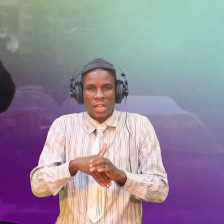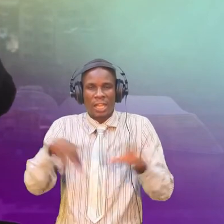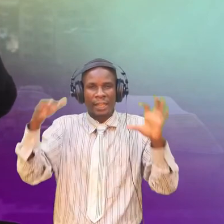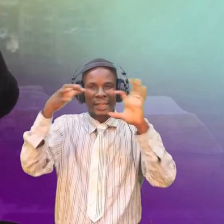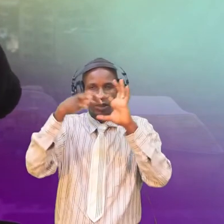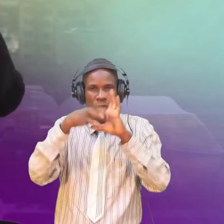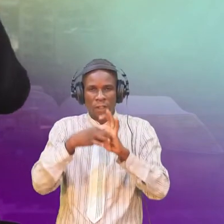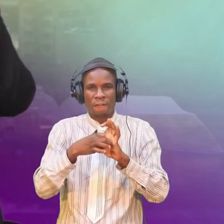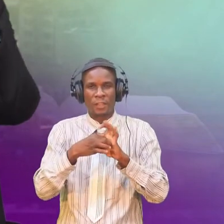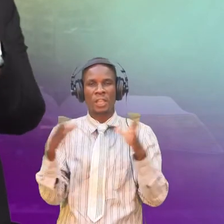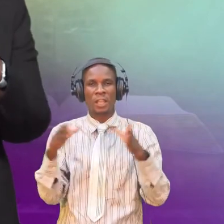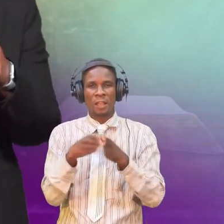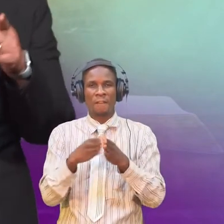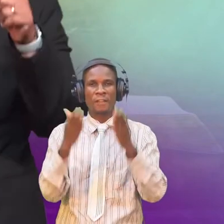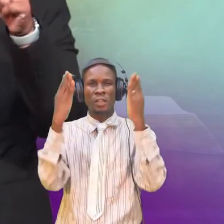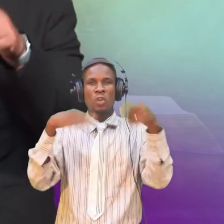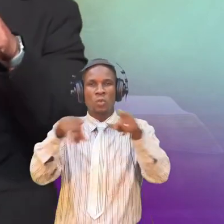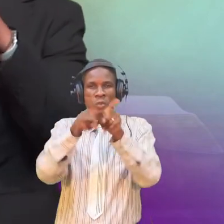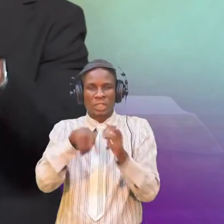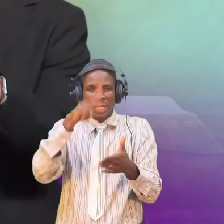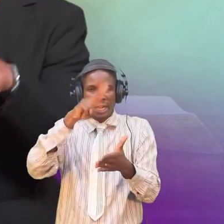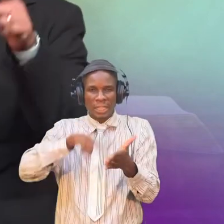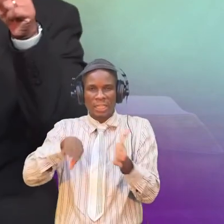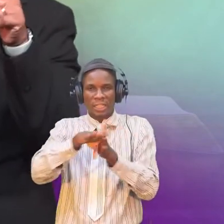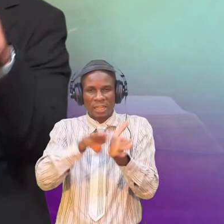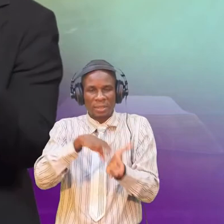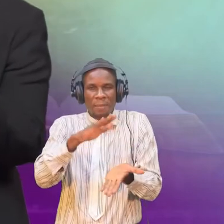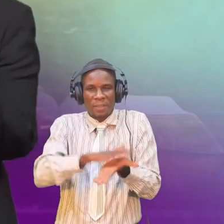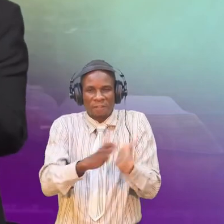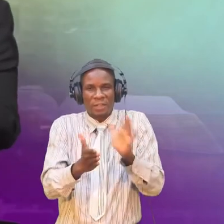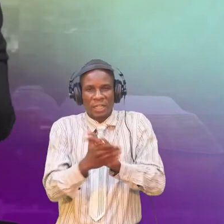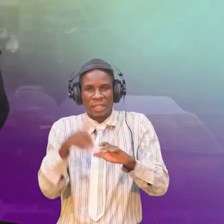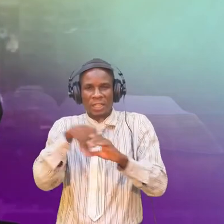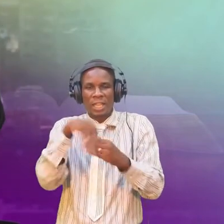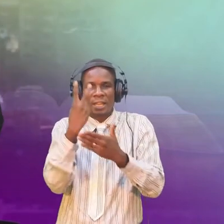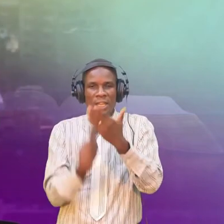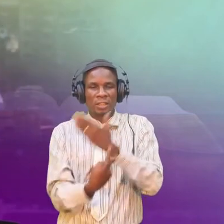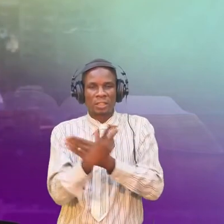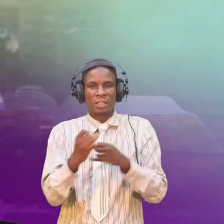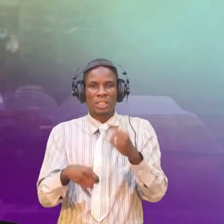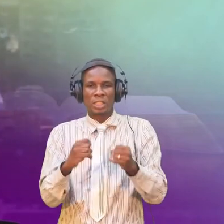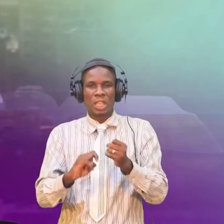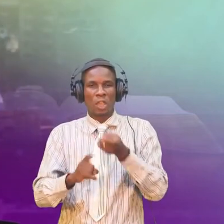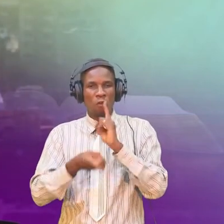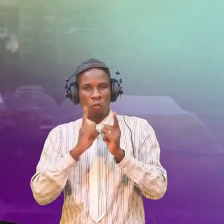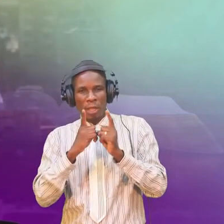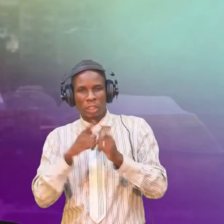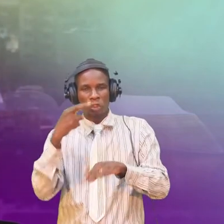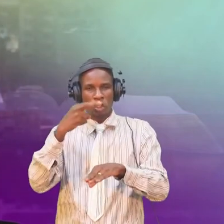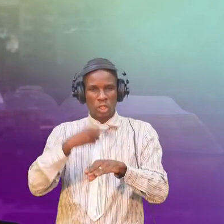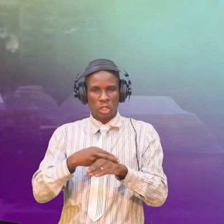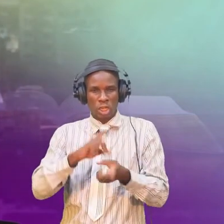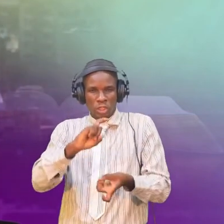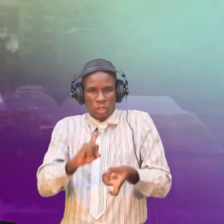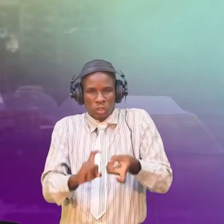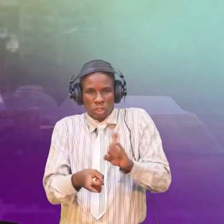Usomi wa Biblia ni ya msingi sana katika uhusiano wako na Mungu na uhusiano wako